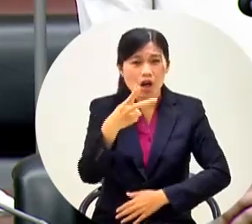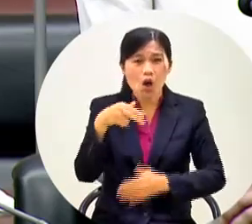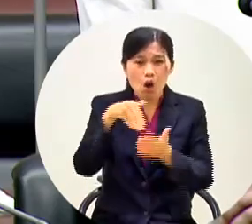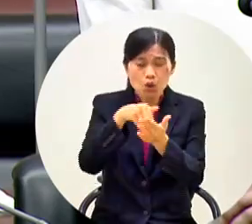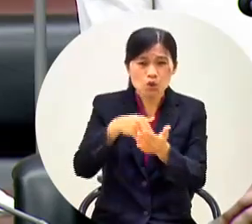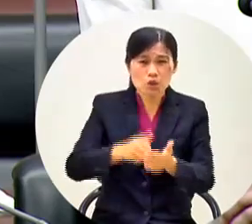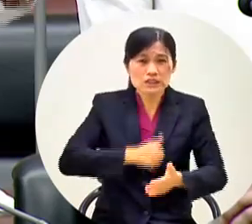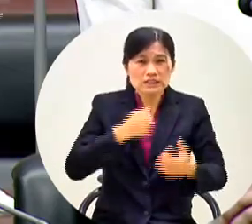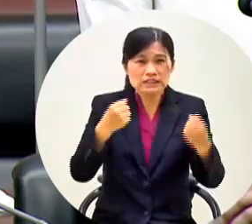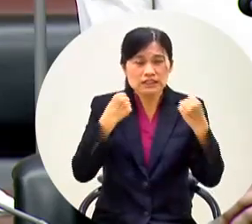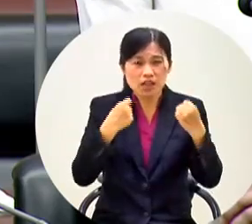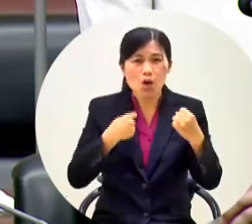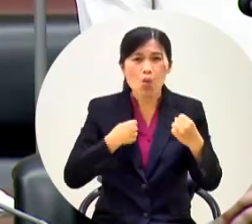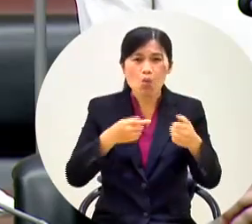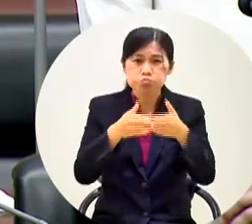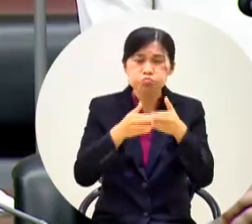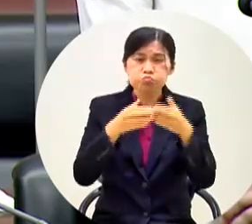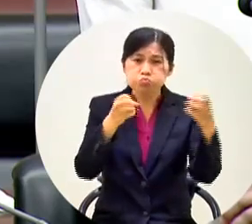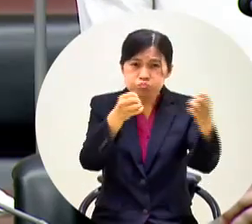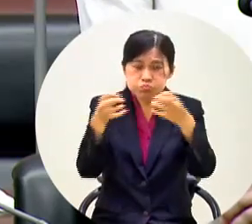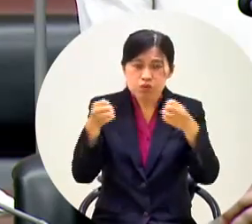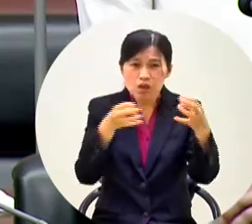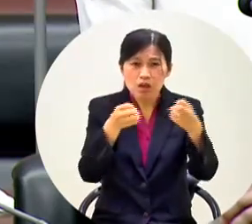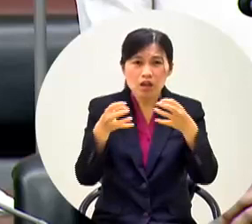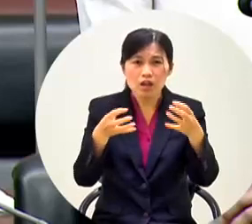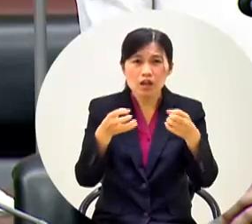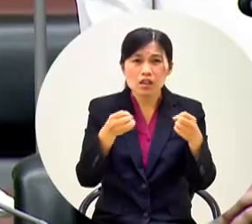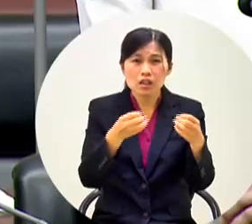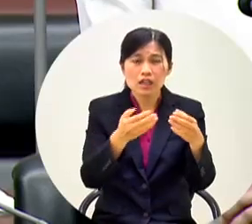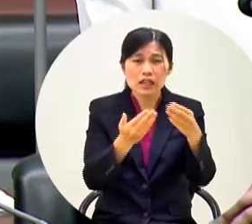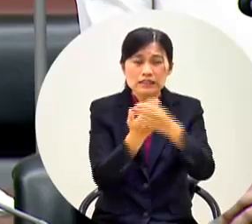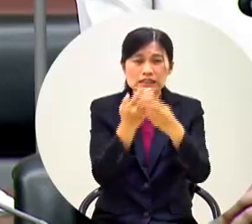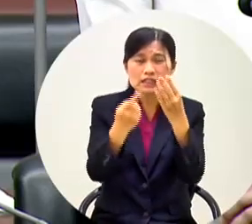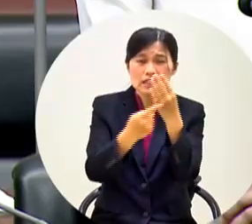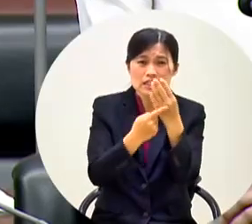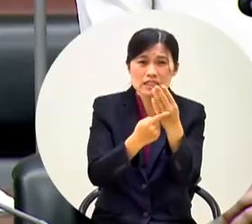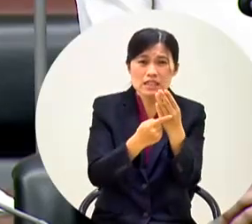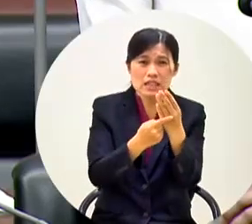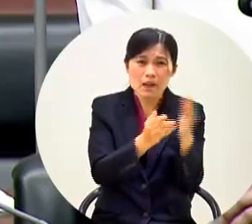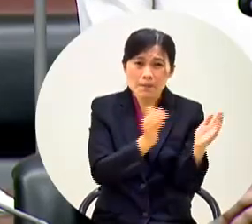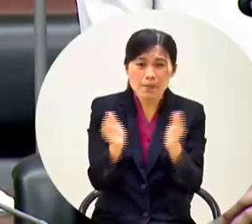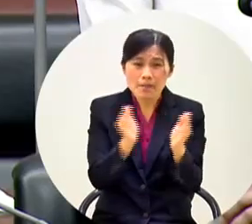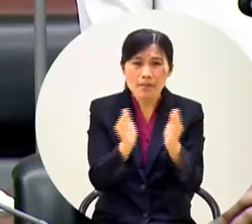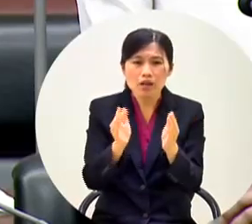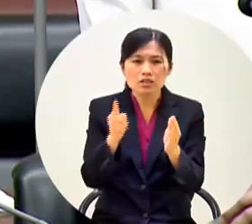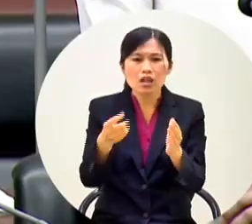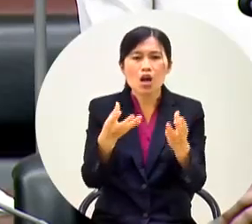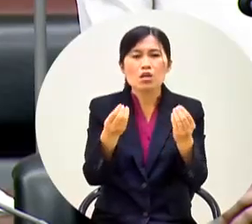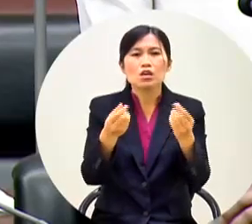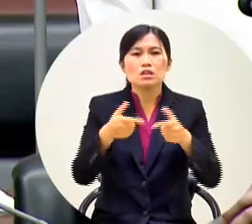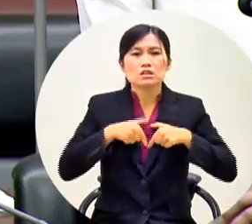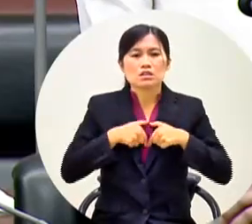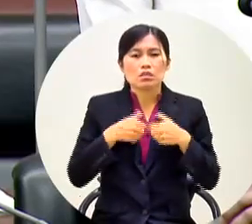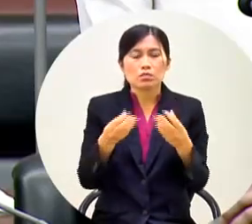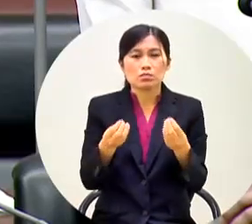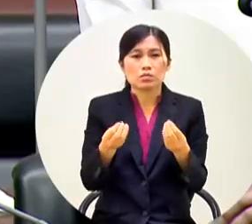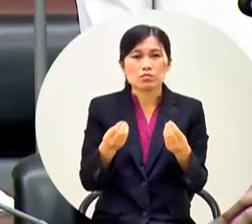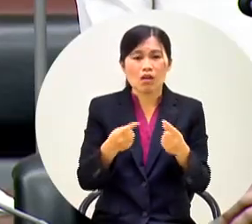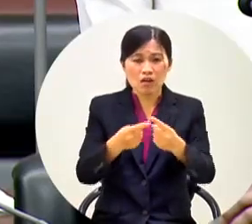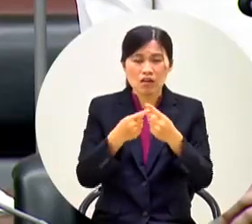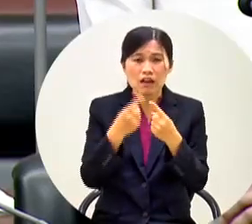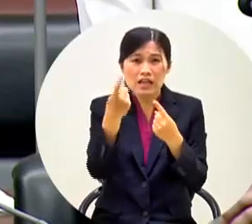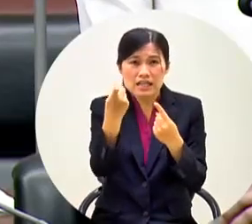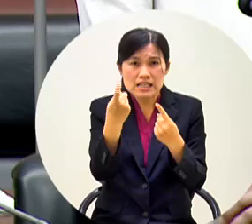置，他无心，他没有办法来，所以我们今天非常严厉的谴